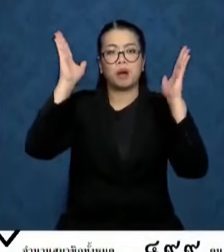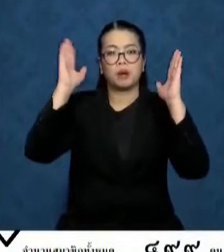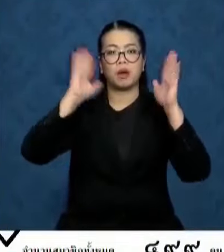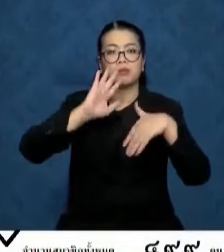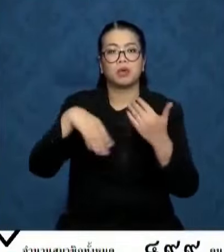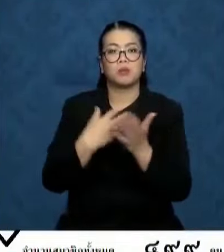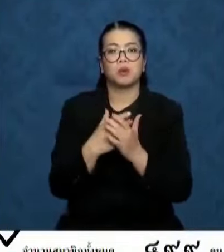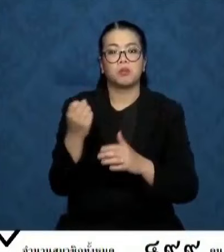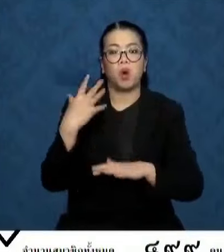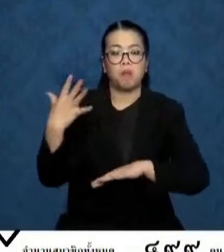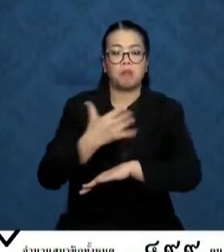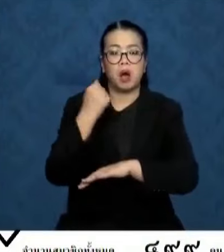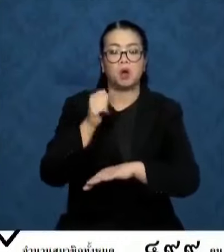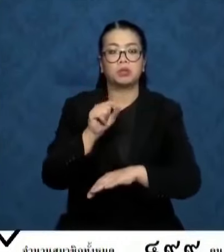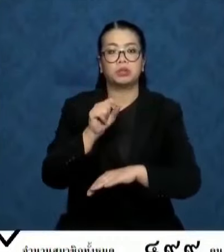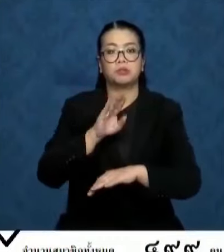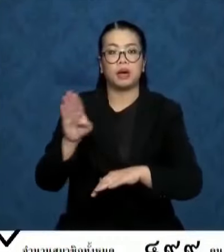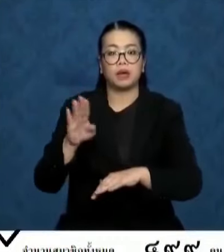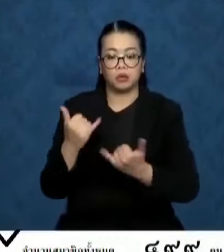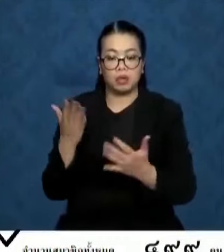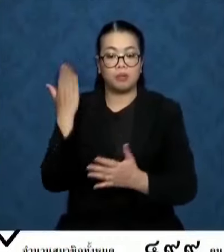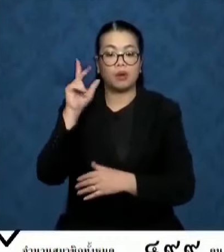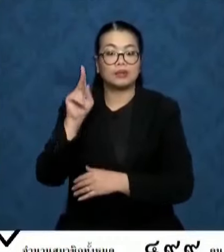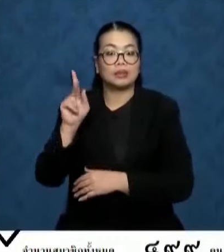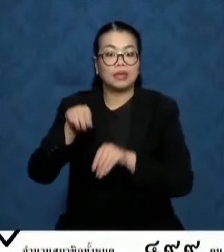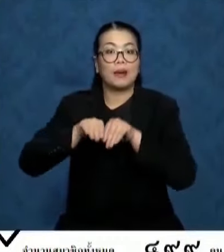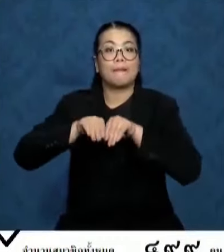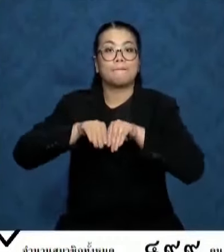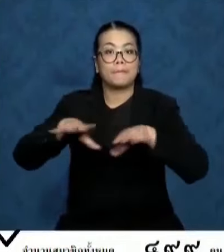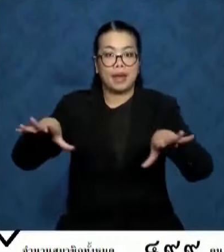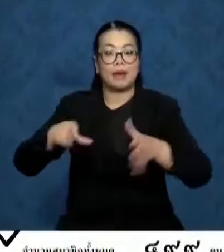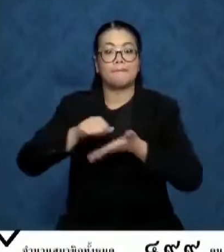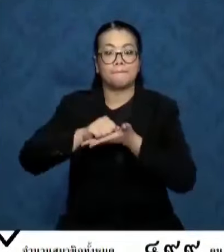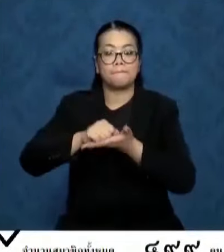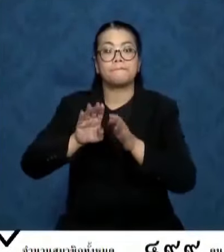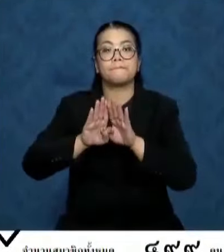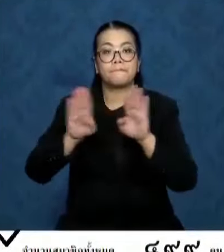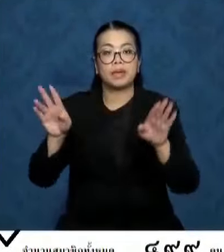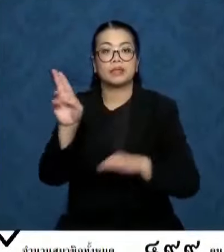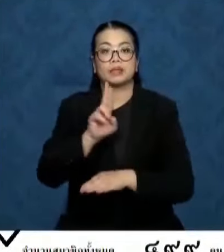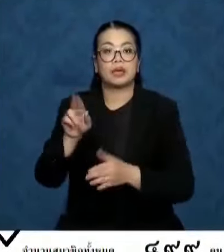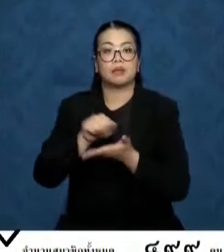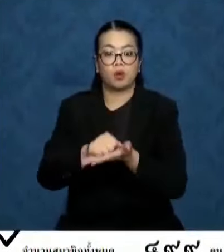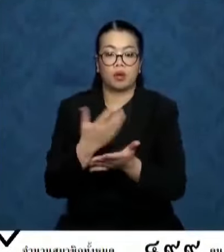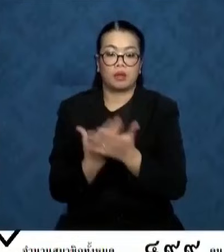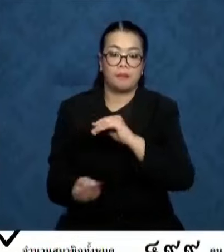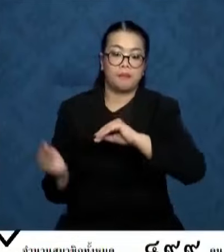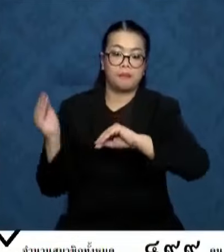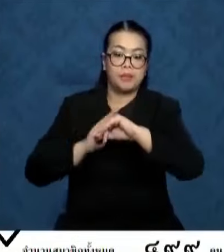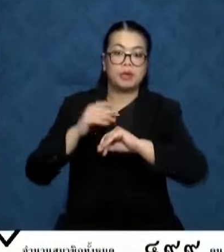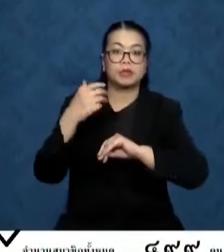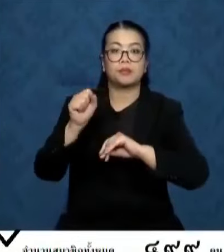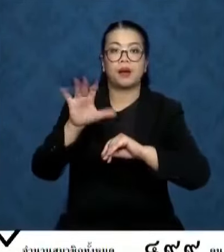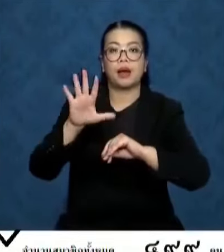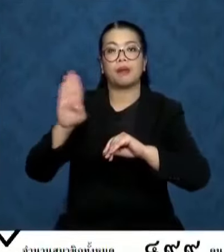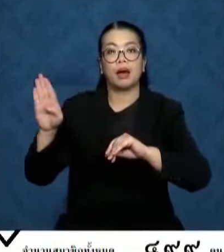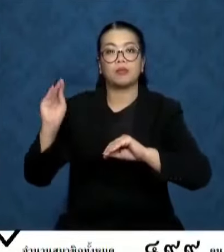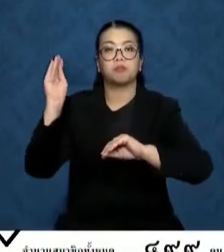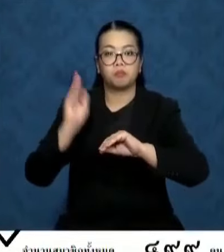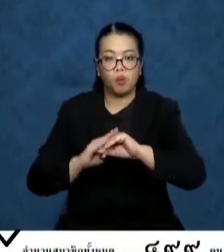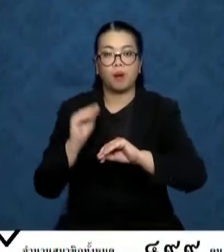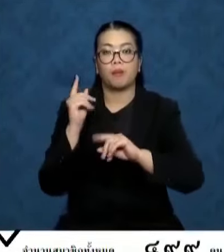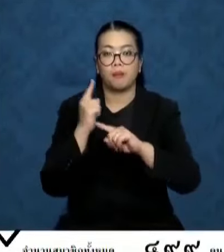เมอวานสีเขียวส่นต่อขยายเปิดใช้แล้วครับแต่ประชาชนต้องจ่ายเพิ่มอีก 15 บาท